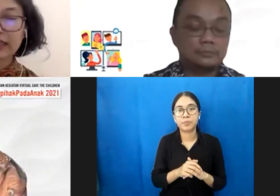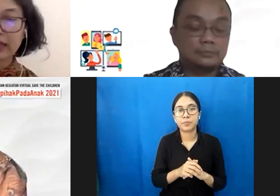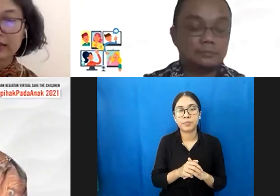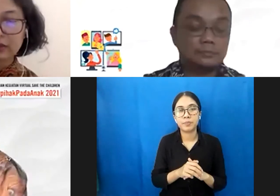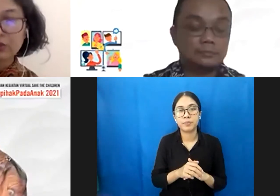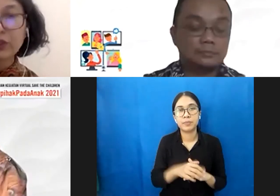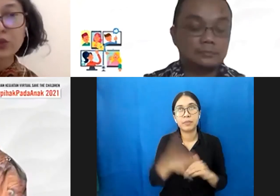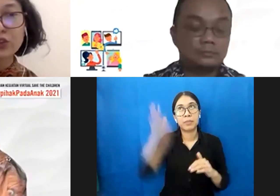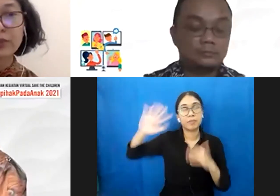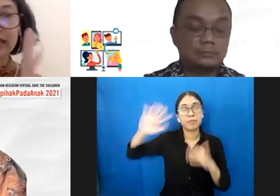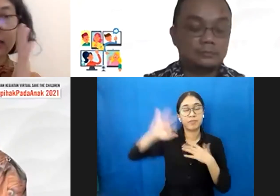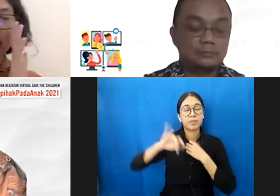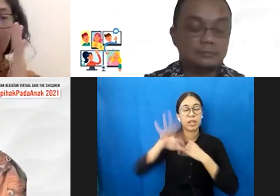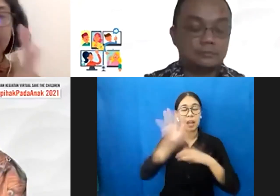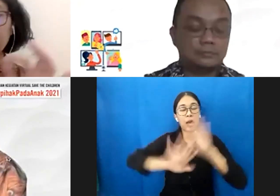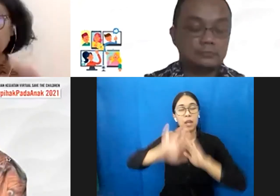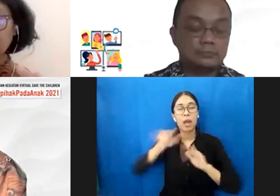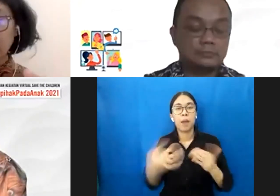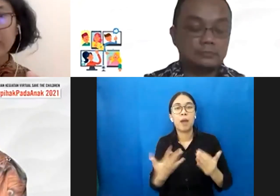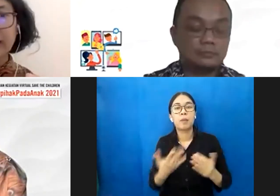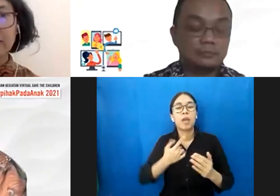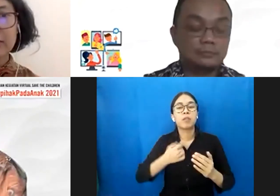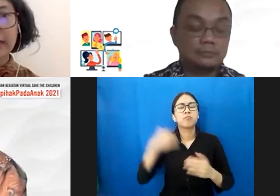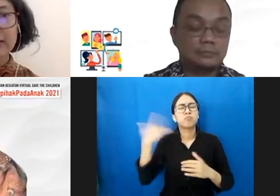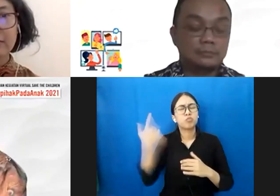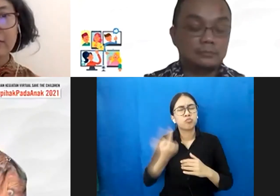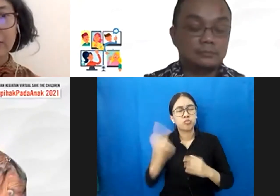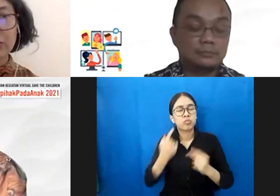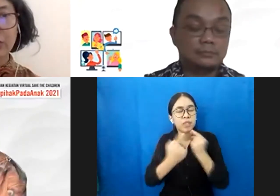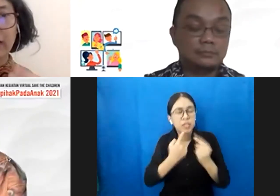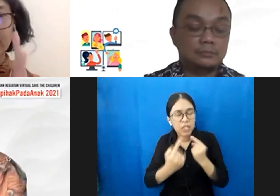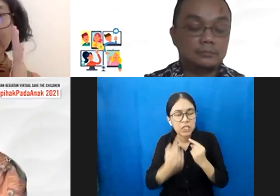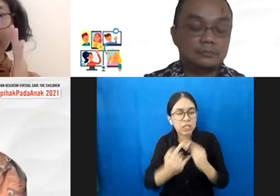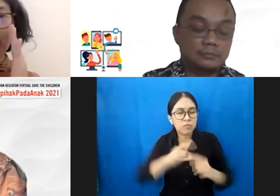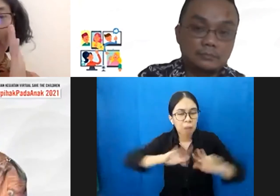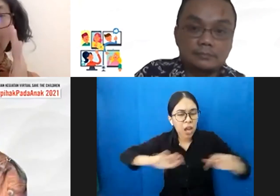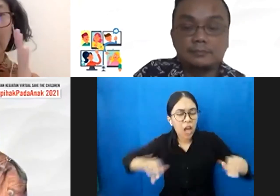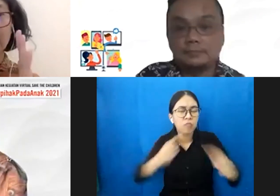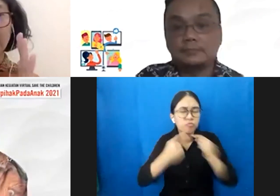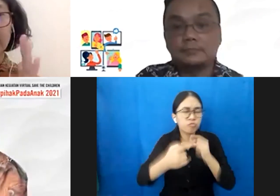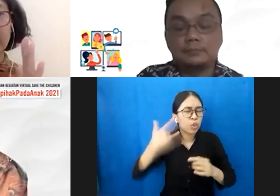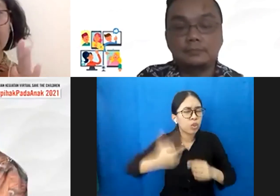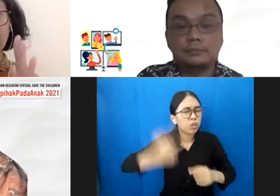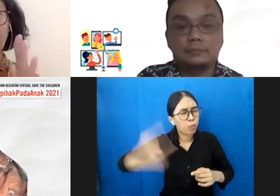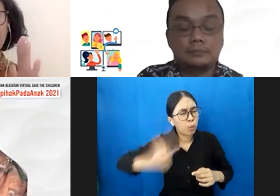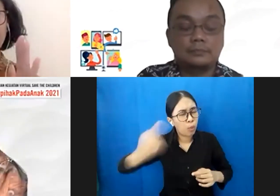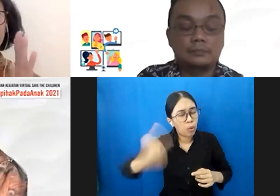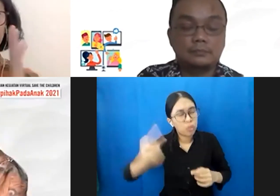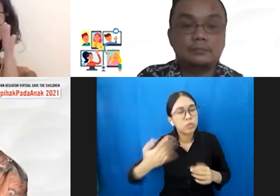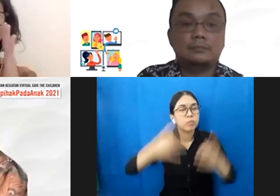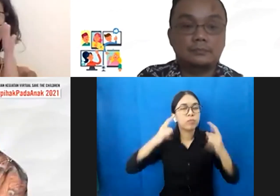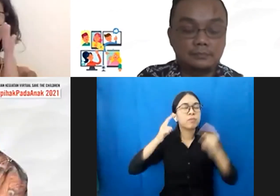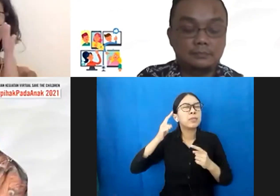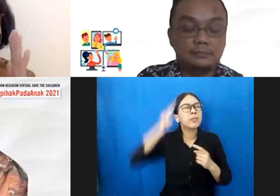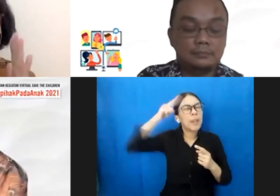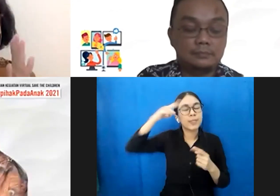ilustrasinya kita terus-menerus berinteraksi dengan anak dan itu bisa stres terus gitu ya, bisa kumulatif dan tinggi, tegangannya makin